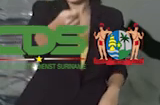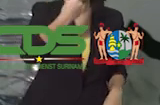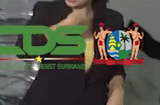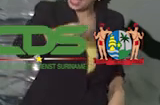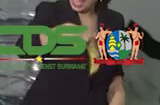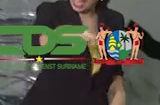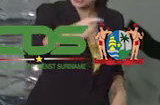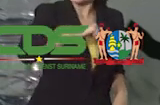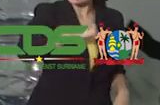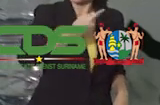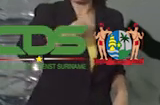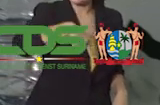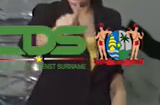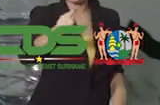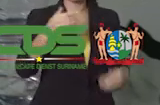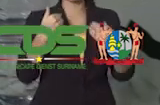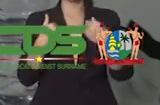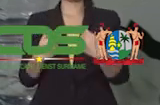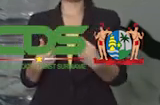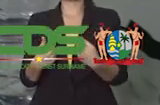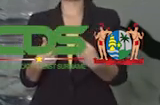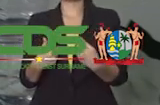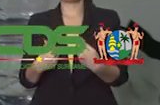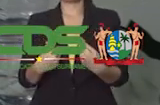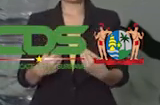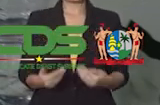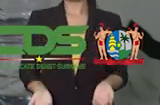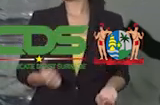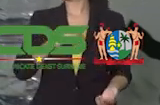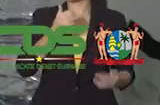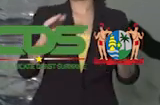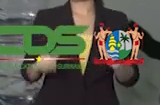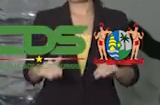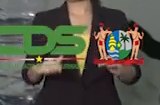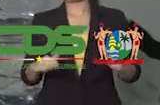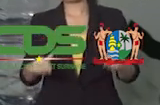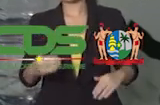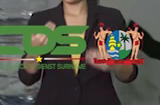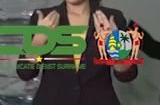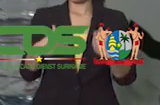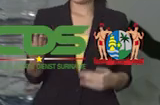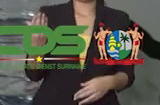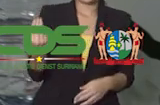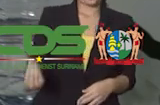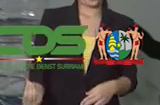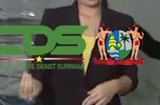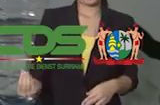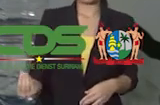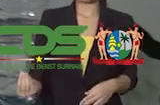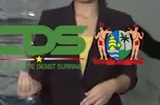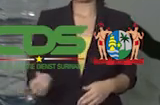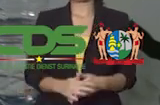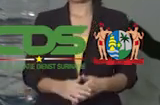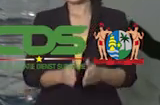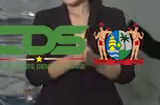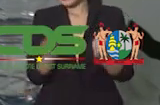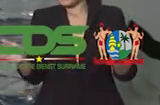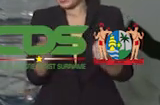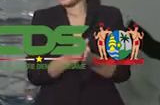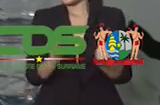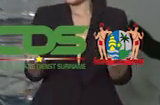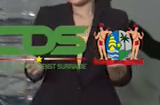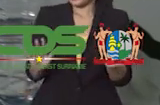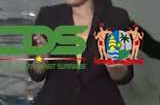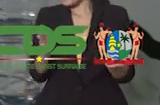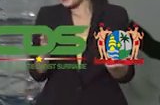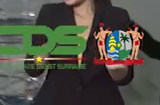redelijk passief in centra en polyklinieken te wachten totdat mensen die geïnteresseerd zijn zich komen vaccineren. Want die fase zijn we een beetje voorbij. We hebben nu